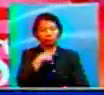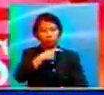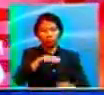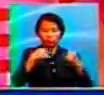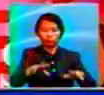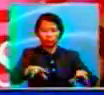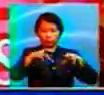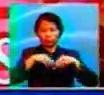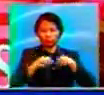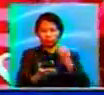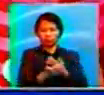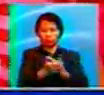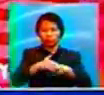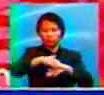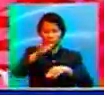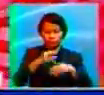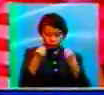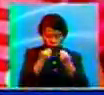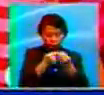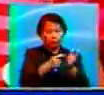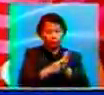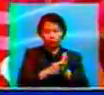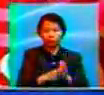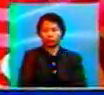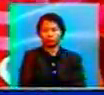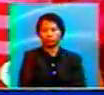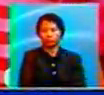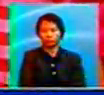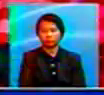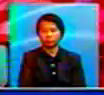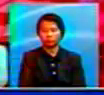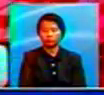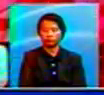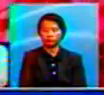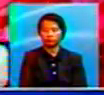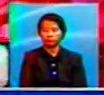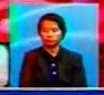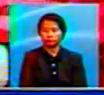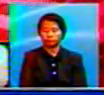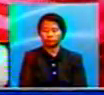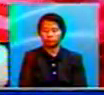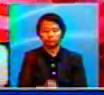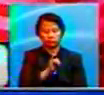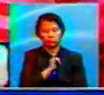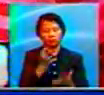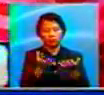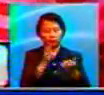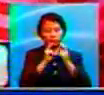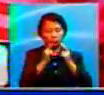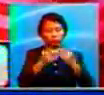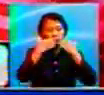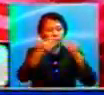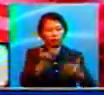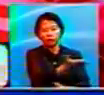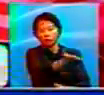telah menerimanya melebihi jumlah yang diperlukan. Pukul 8.40 pagi. Jadi saya nak ucapkan terima kasih